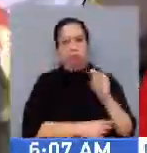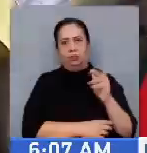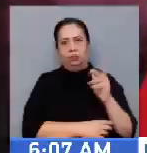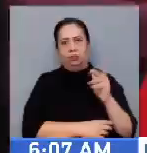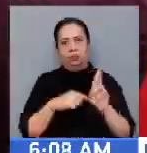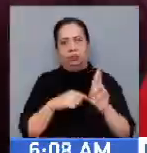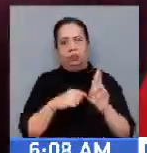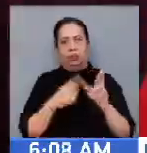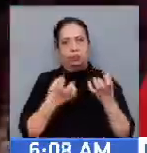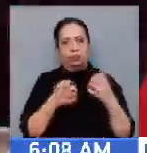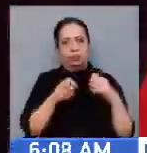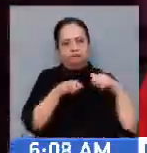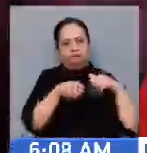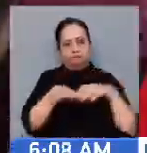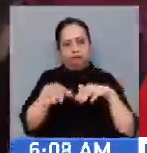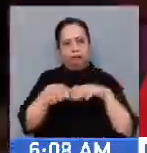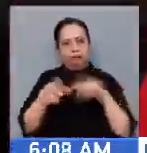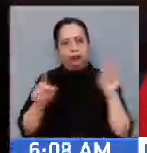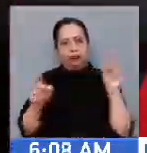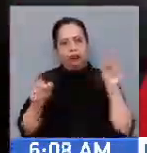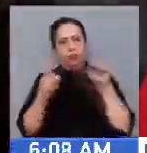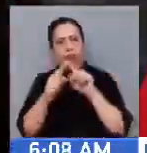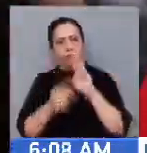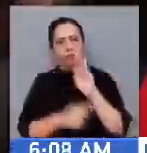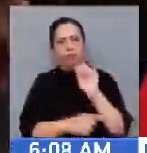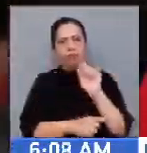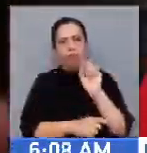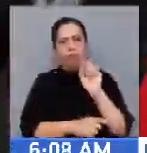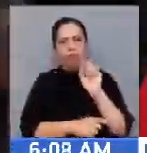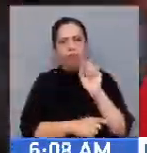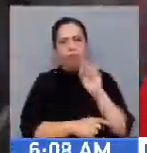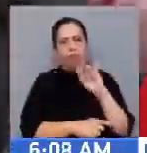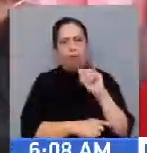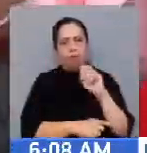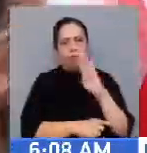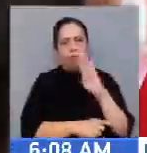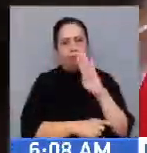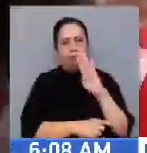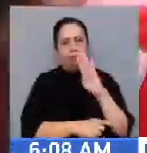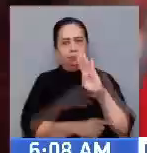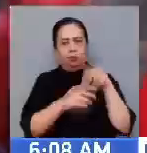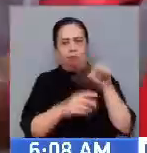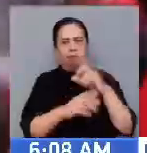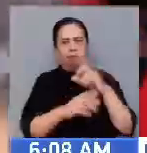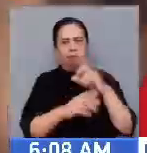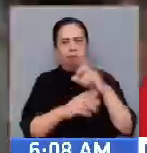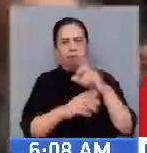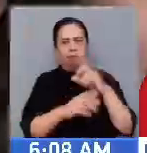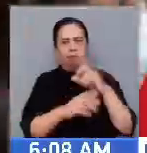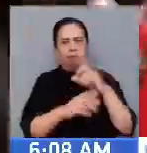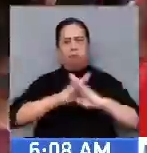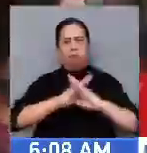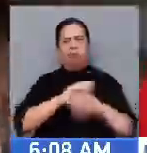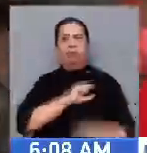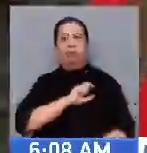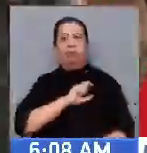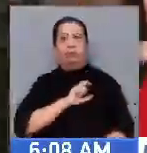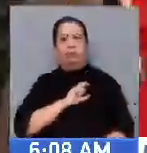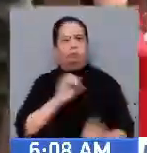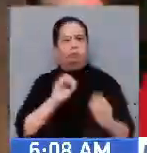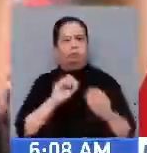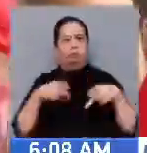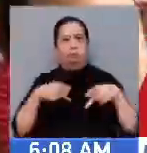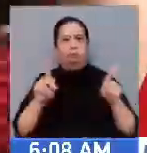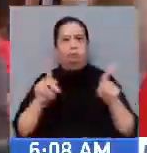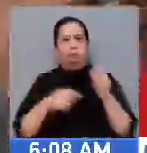Magmamarcha sana papunta sa Batasang Pambansa ang mga rallyista pero binarikadahan sila ng mga pulis. Wala raw permit ang rally, lalo